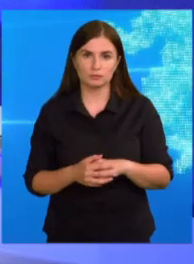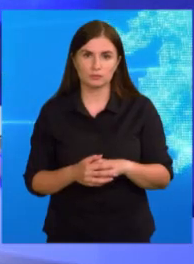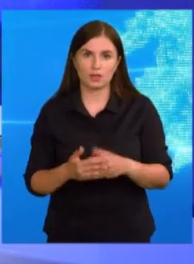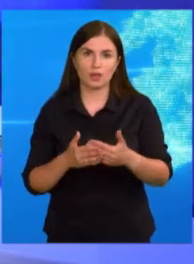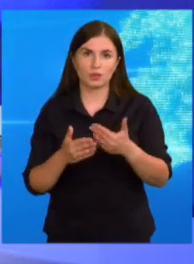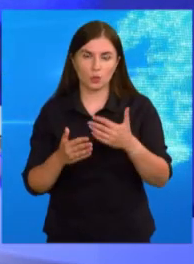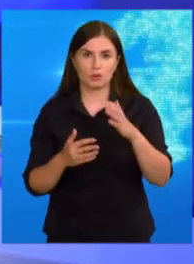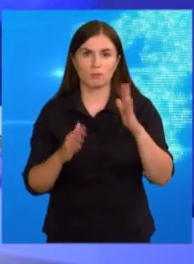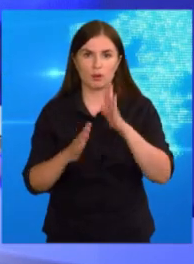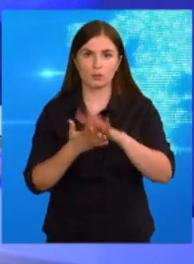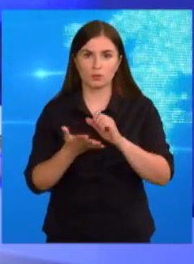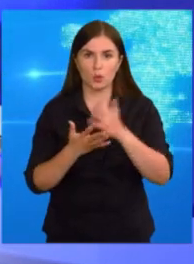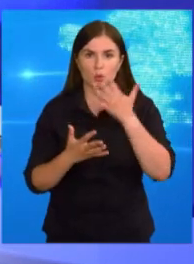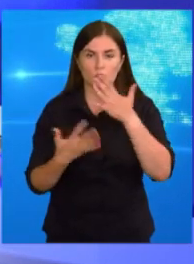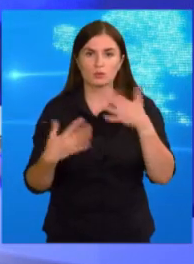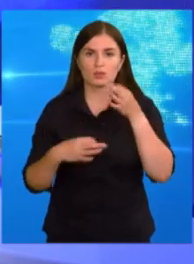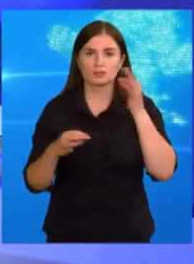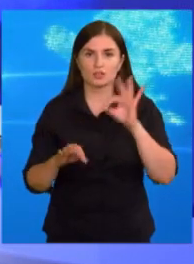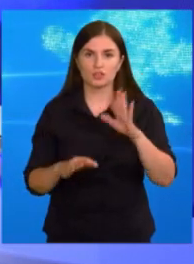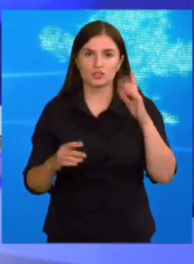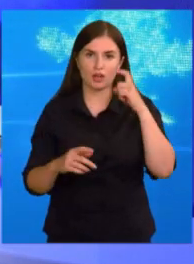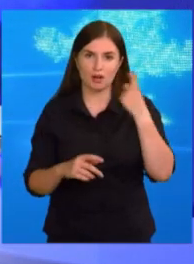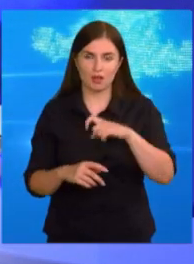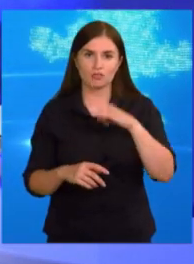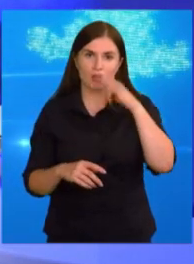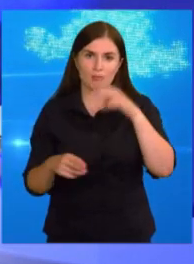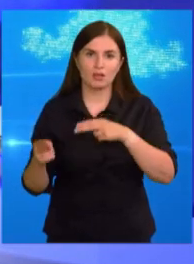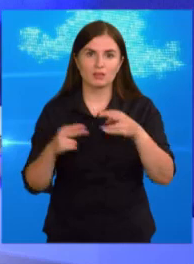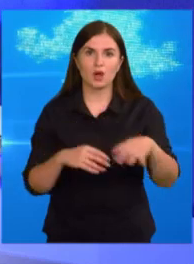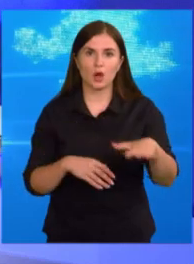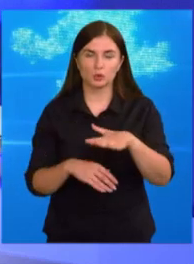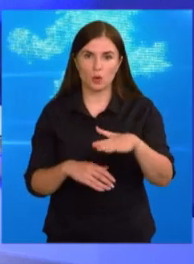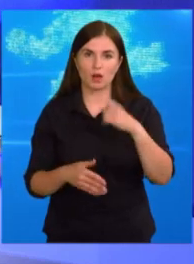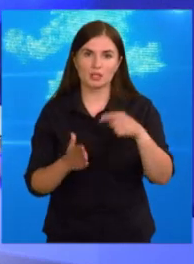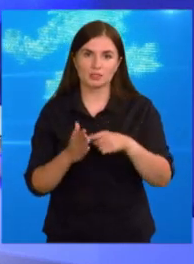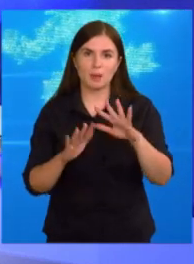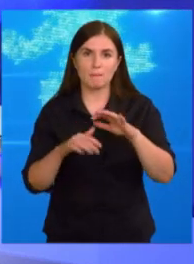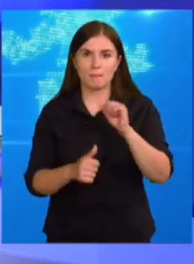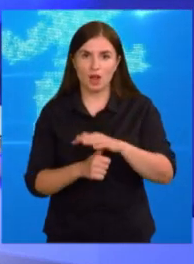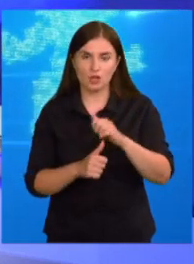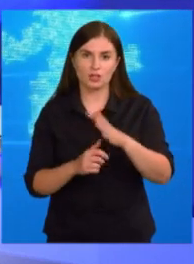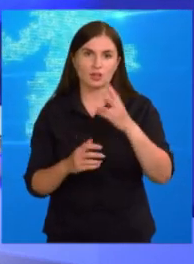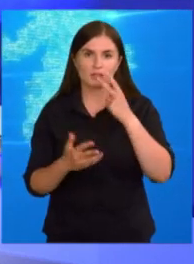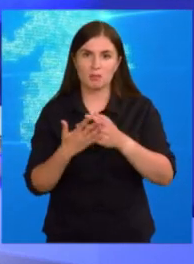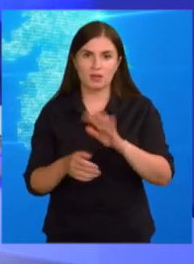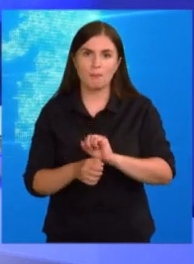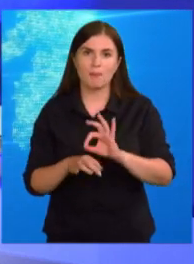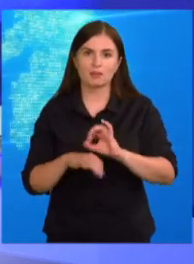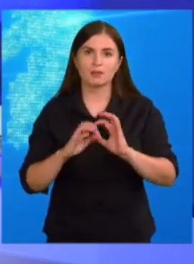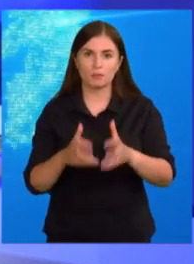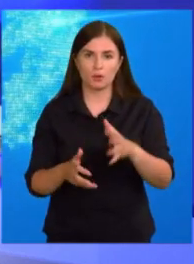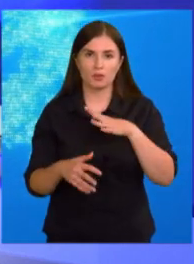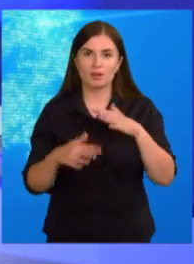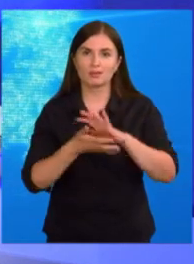До непогоды Южные Уральцы успели насладиться жарой. Челябинцев потянуло на озера. На городских пляжах, несмотря на пандемию, в выходные было не протолкнуться. Причем даже там,